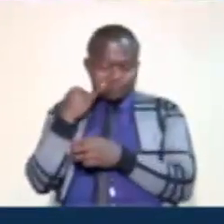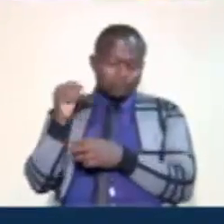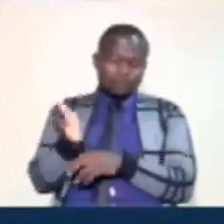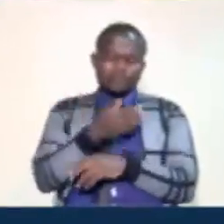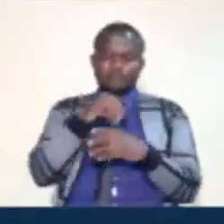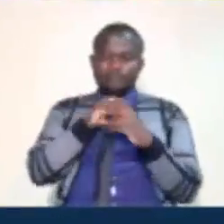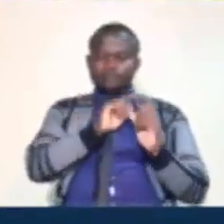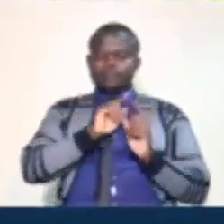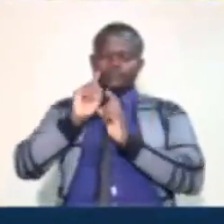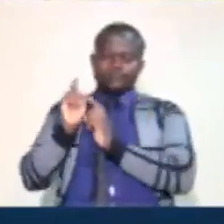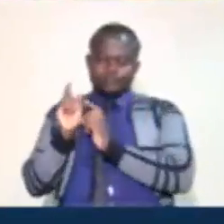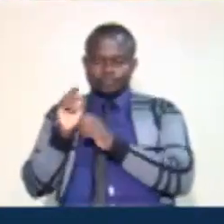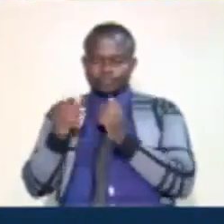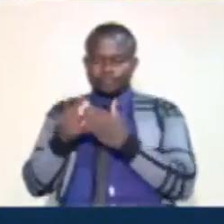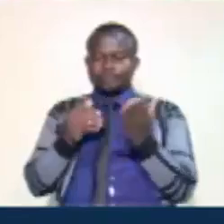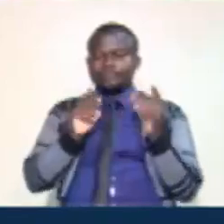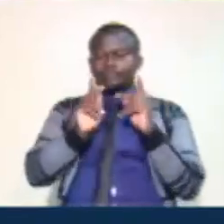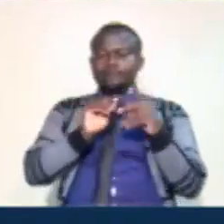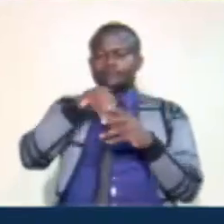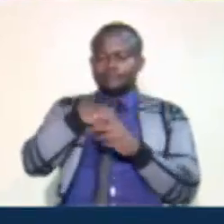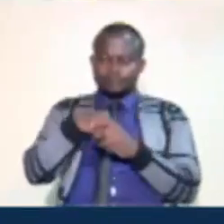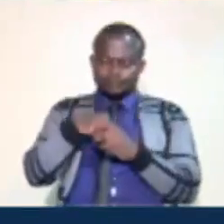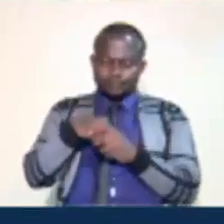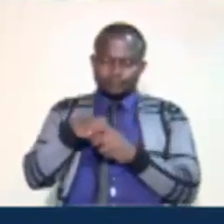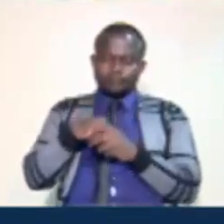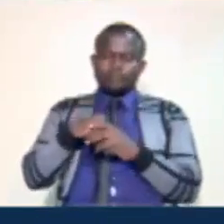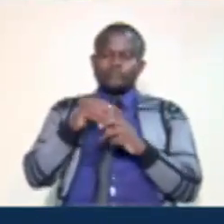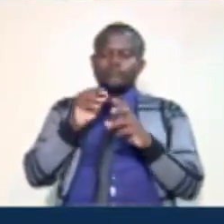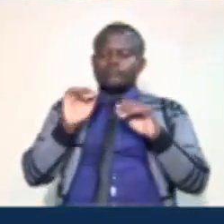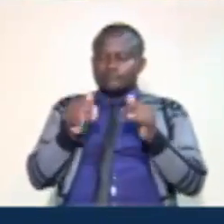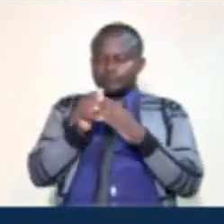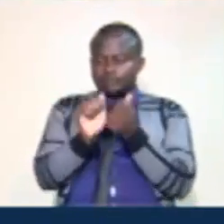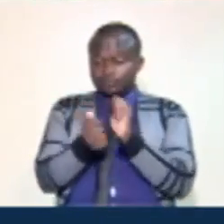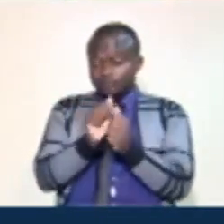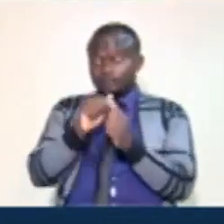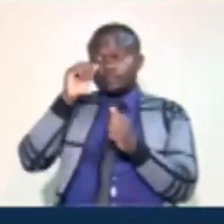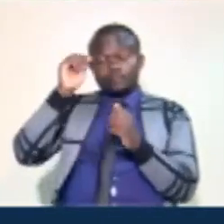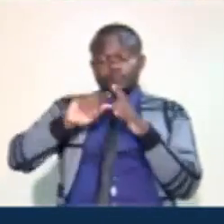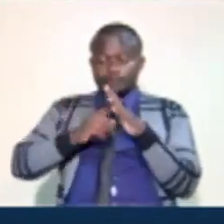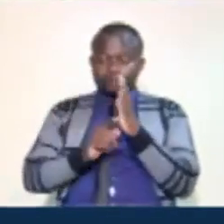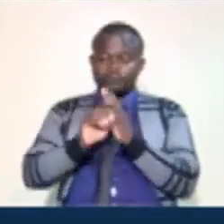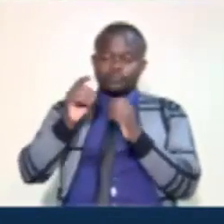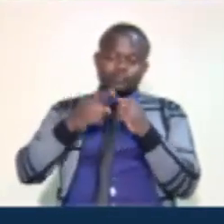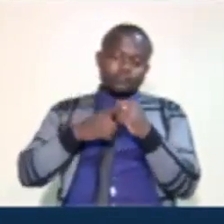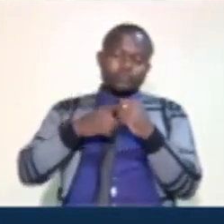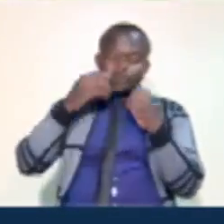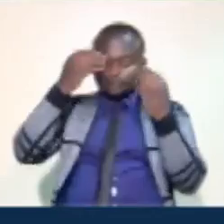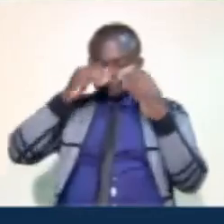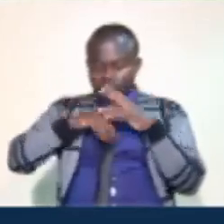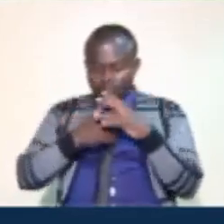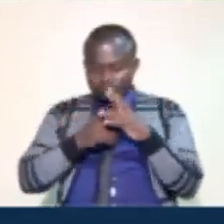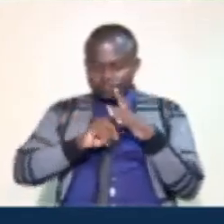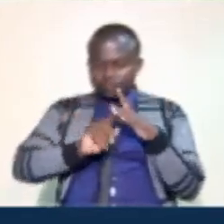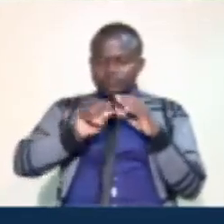basohoramo abasirikare abaturage bari barimo bagejeje kwirwanaho iminsi yose kuva ku itariki 6 bahuba ninjoro batangiye